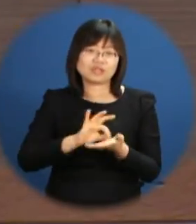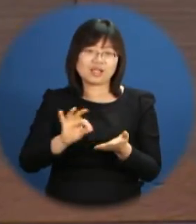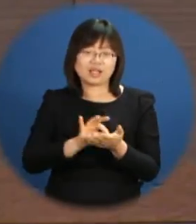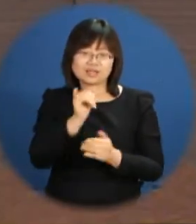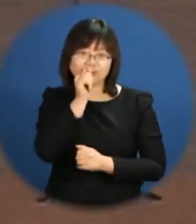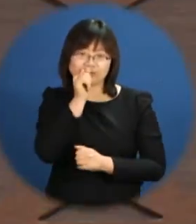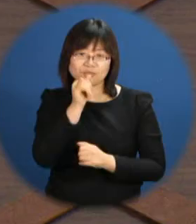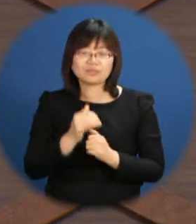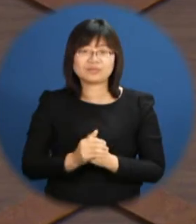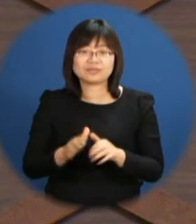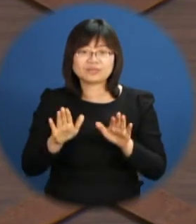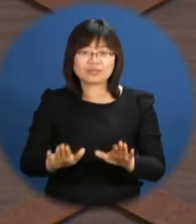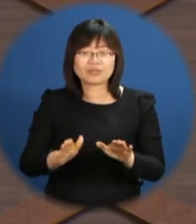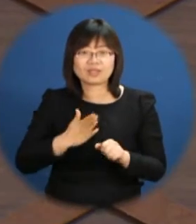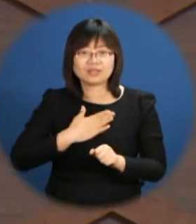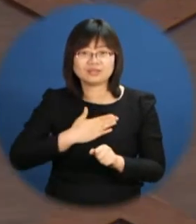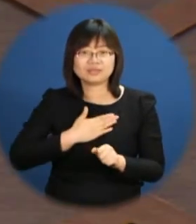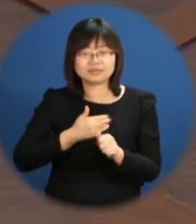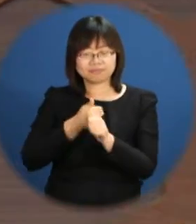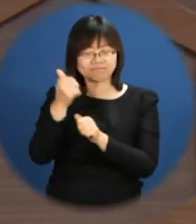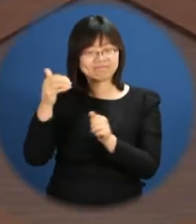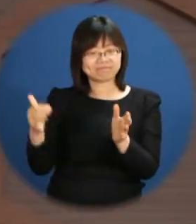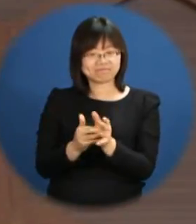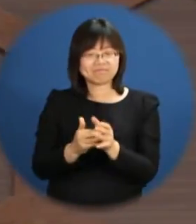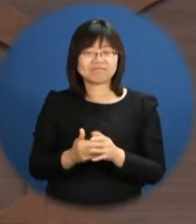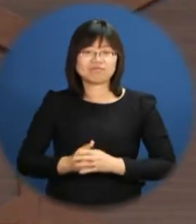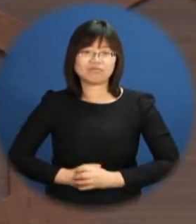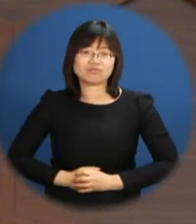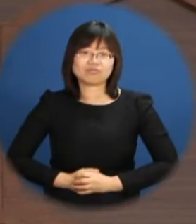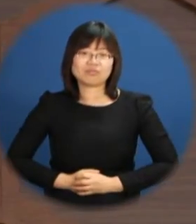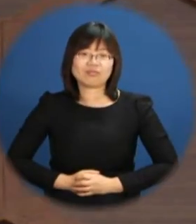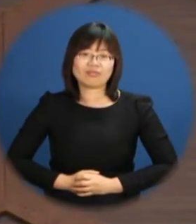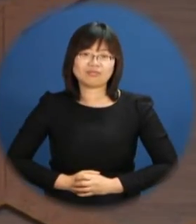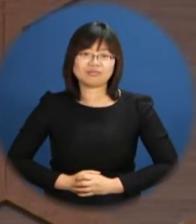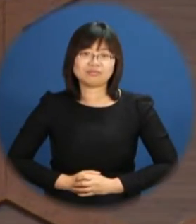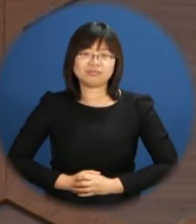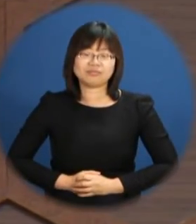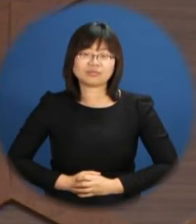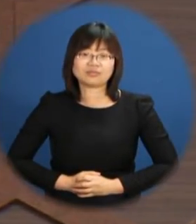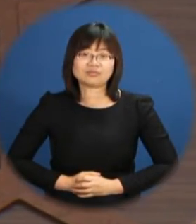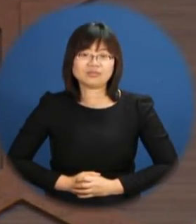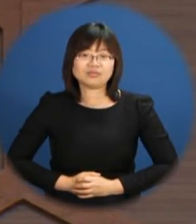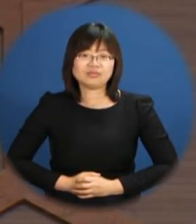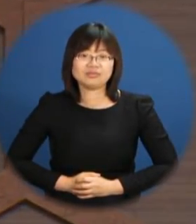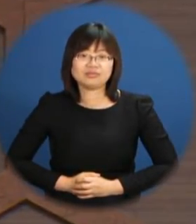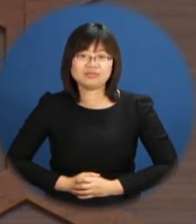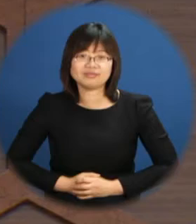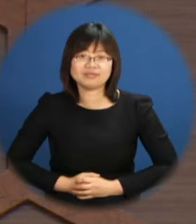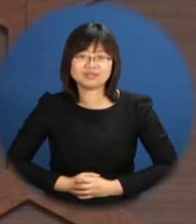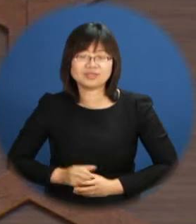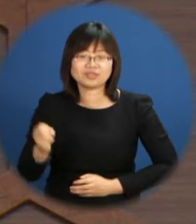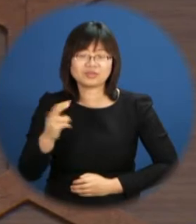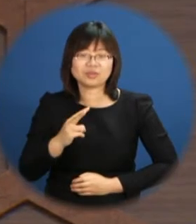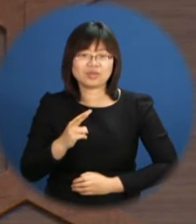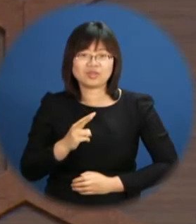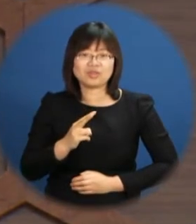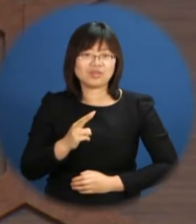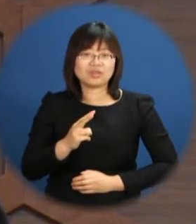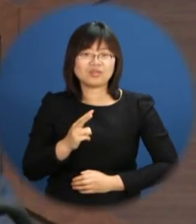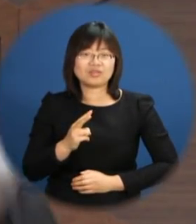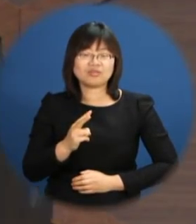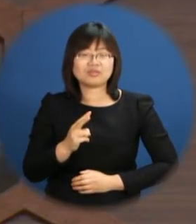그렇게 찍고 이제 자기는 승리했다 그렇게 했는데 또 결판이 안